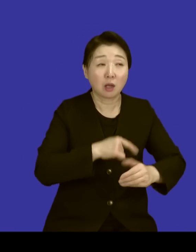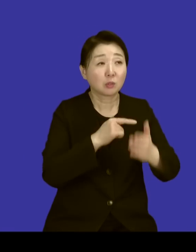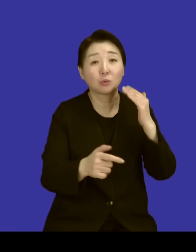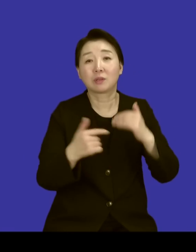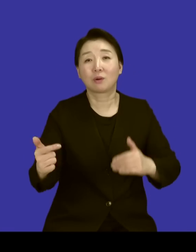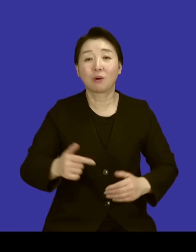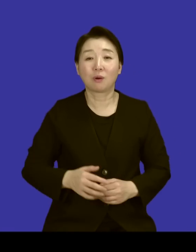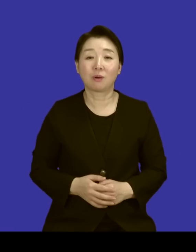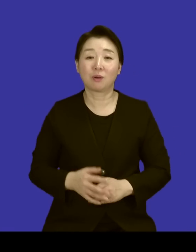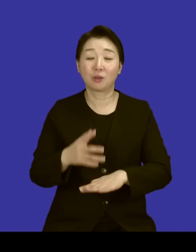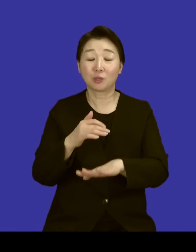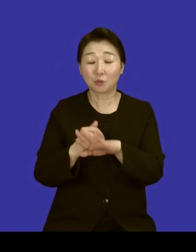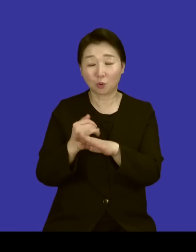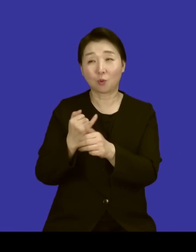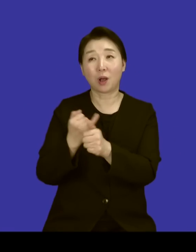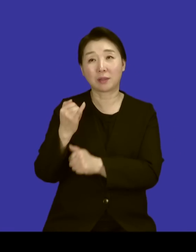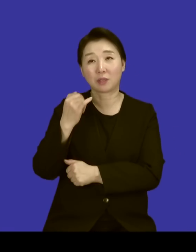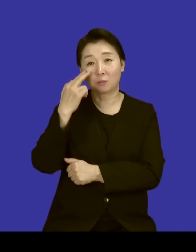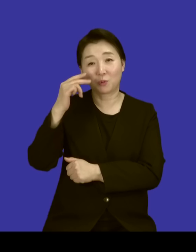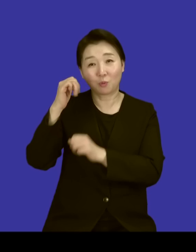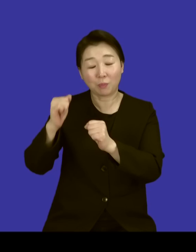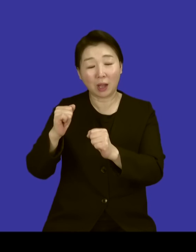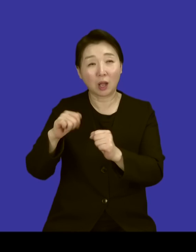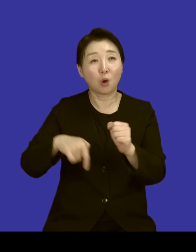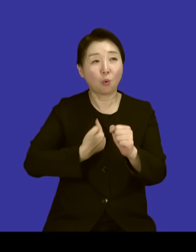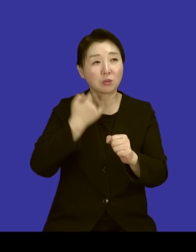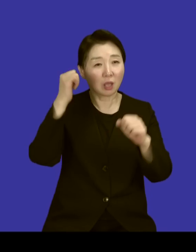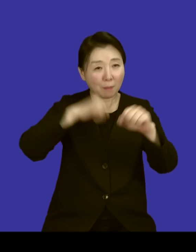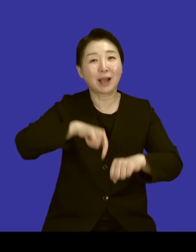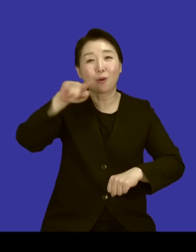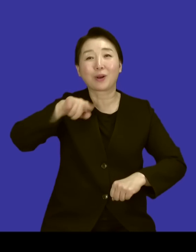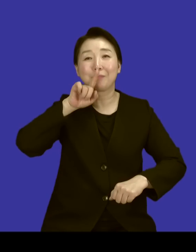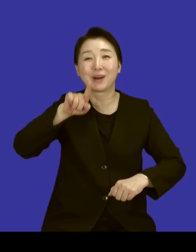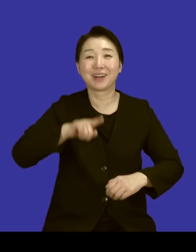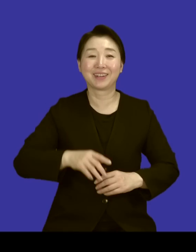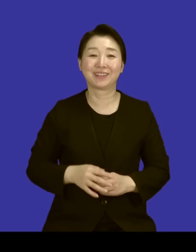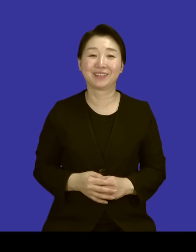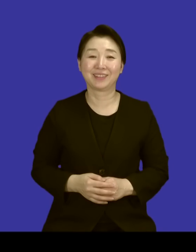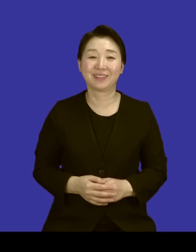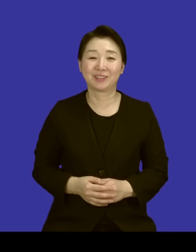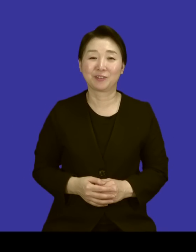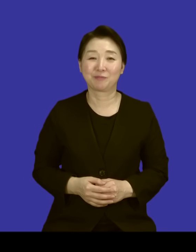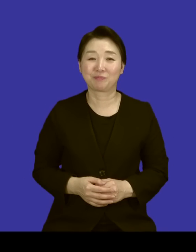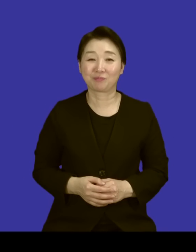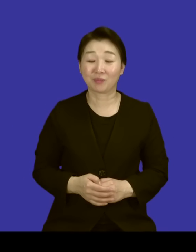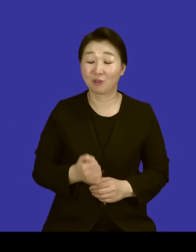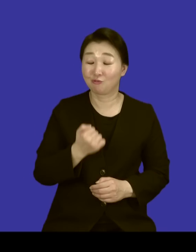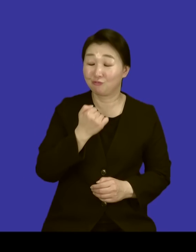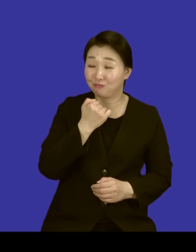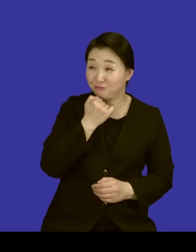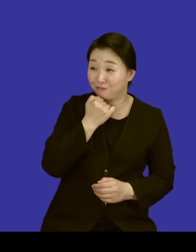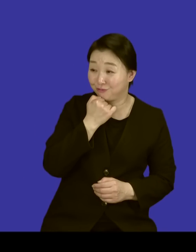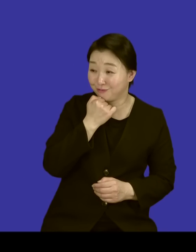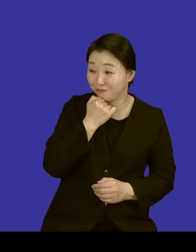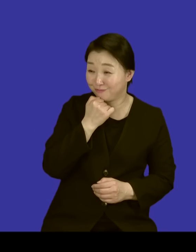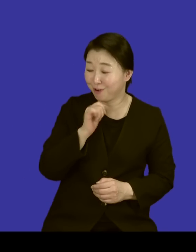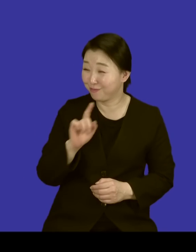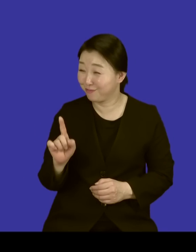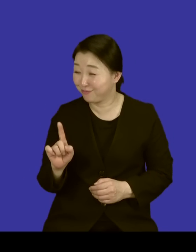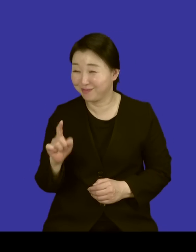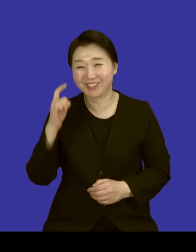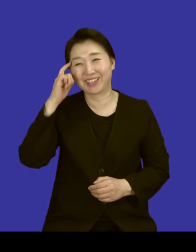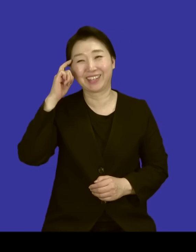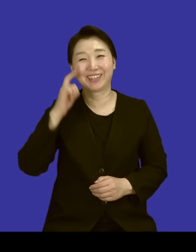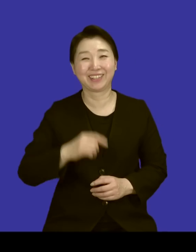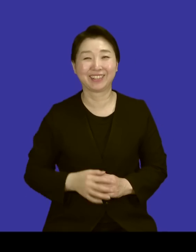크니까 자기는 있고 혼자 망하고 오라는 거죠. 그 말을 하는데 이게 웃어야 될지 이거 뭐지? 이런 생각이